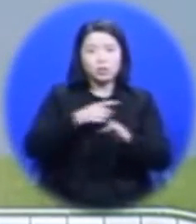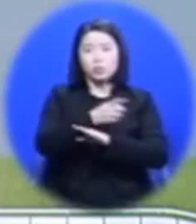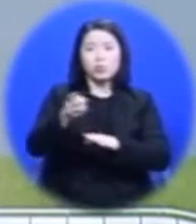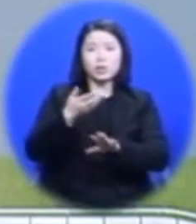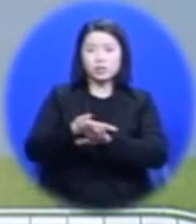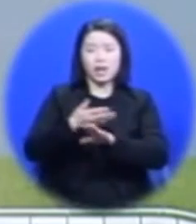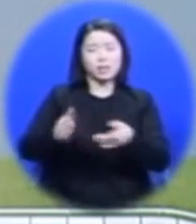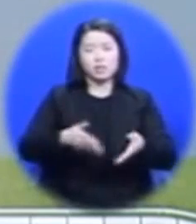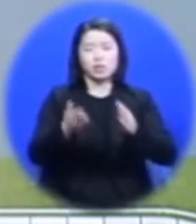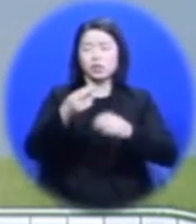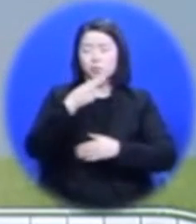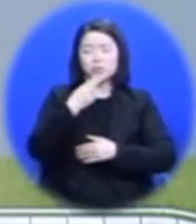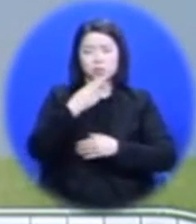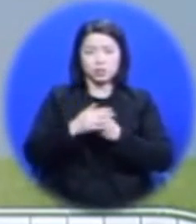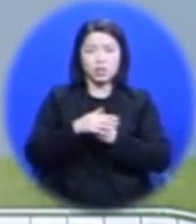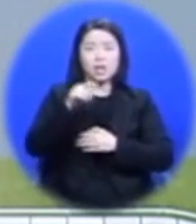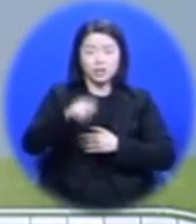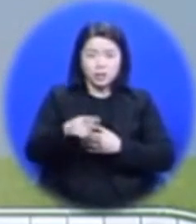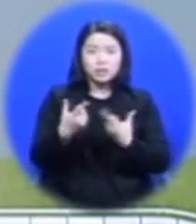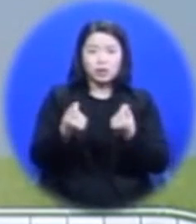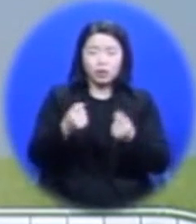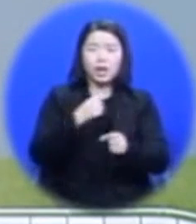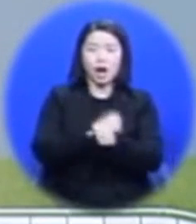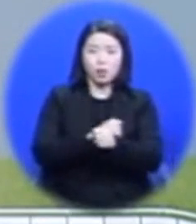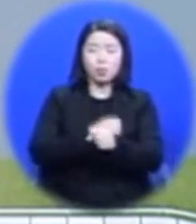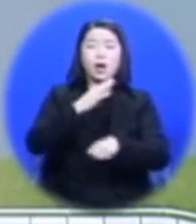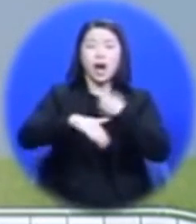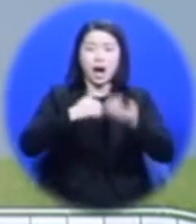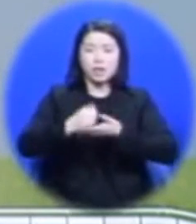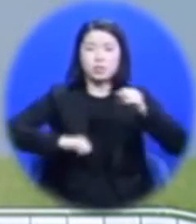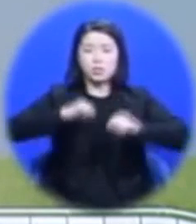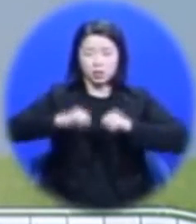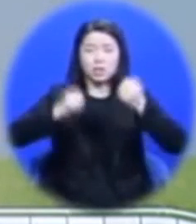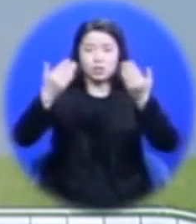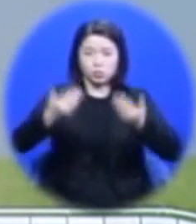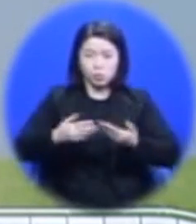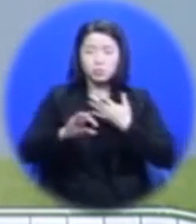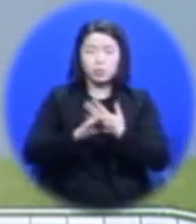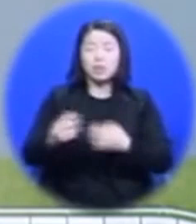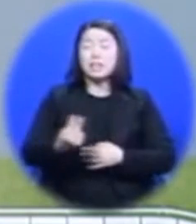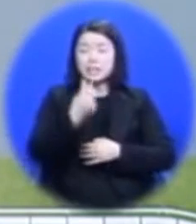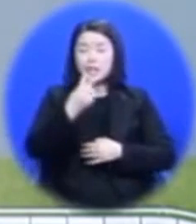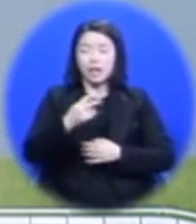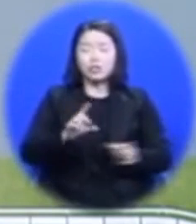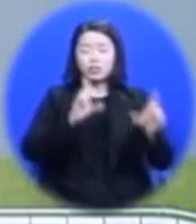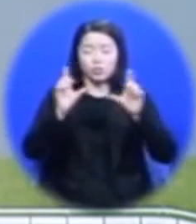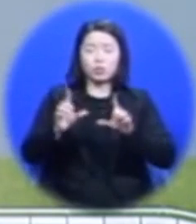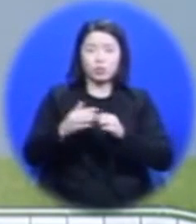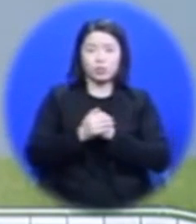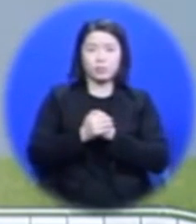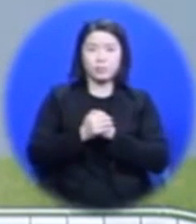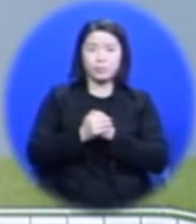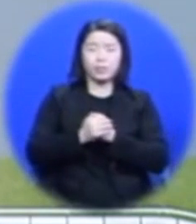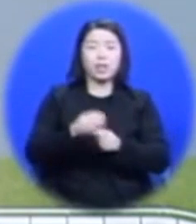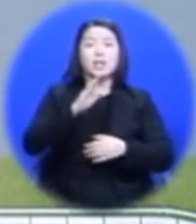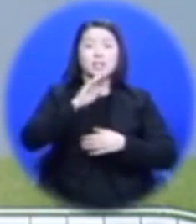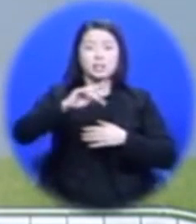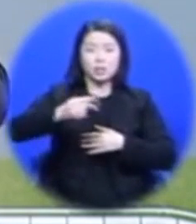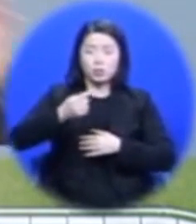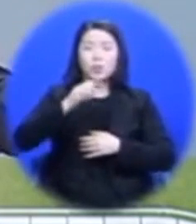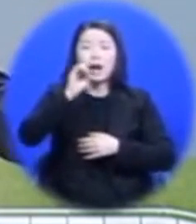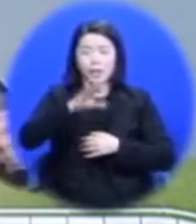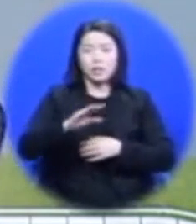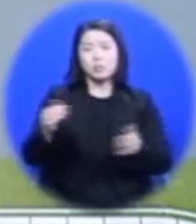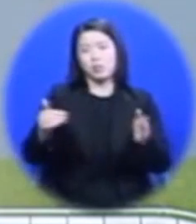없었습니다. 그렇게 하고 하나님이 역사해 주시면 우리는 사는 거고 그래도 안 되면